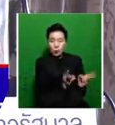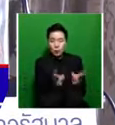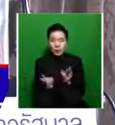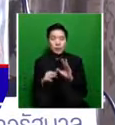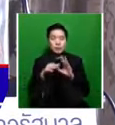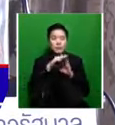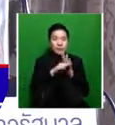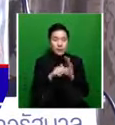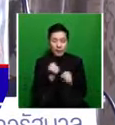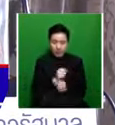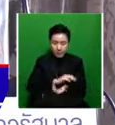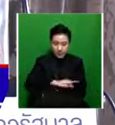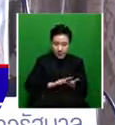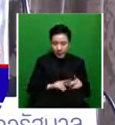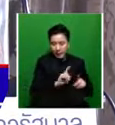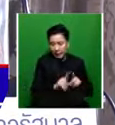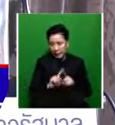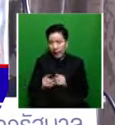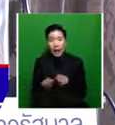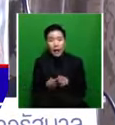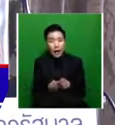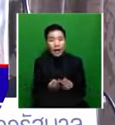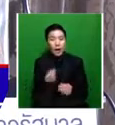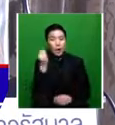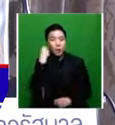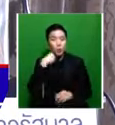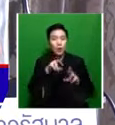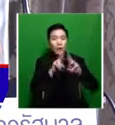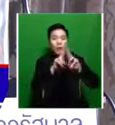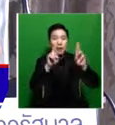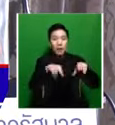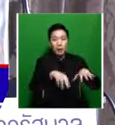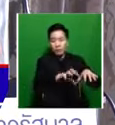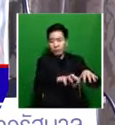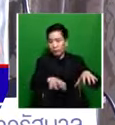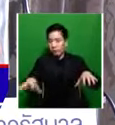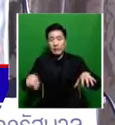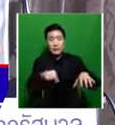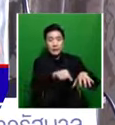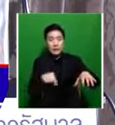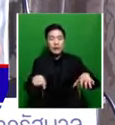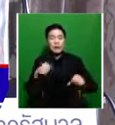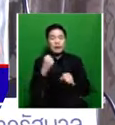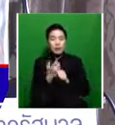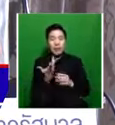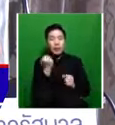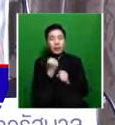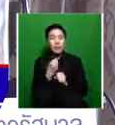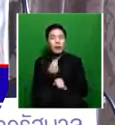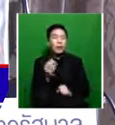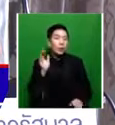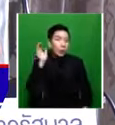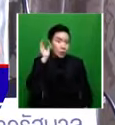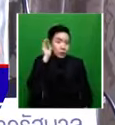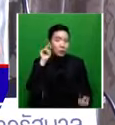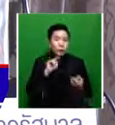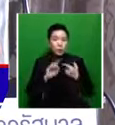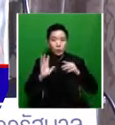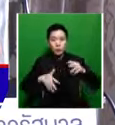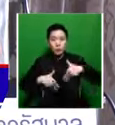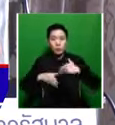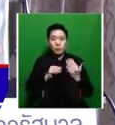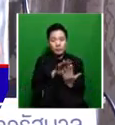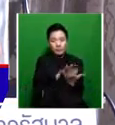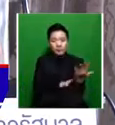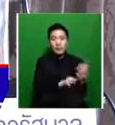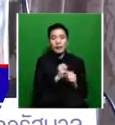วมถึงการทำบิ๊กคลีนนิ่งต่างๆเพื่อที่จะให้ทุกร้านสถานบริการต่างๆเนี่ยสามารถสร้างความเชื่อมั่นให้กับประชาชนทั่วประเ